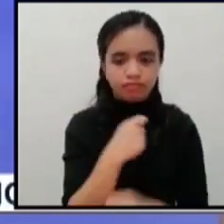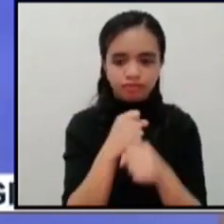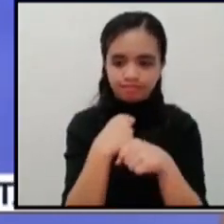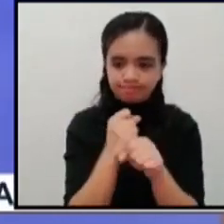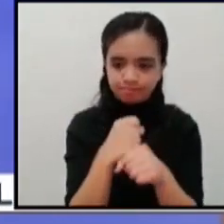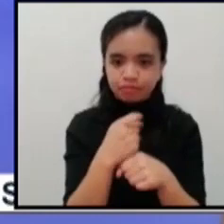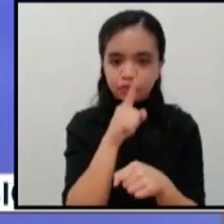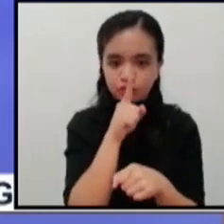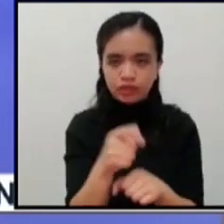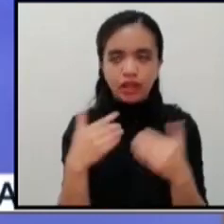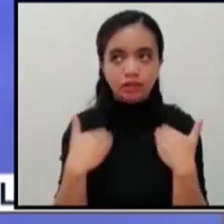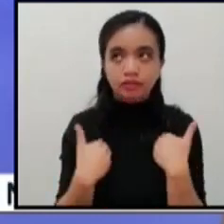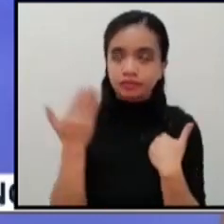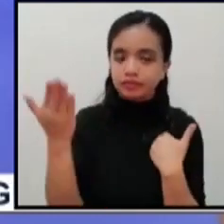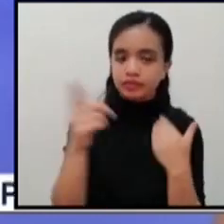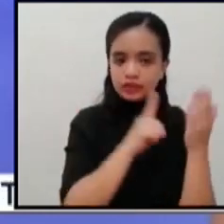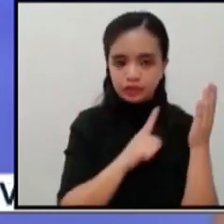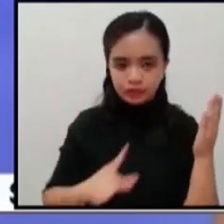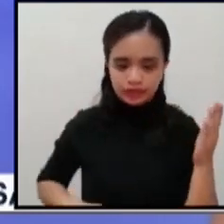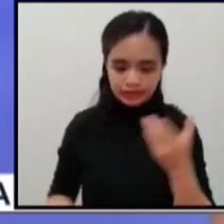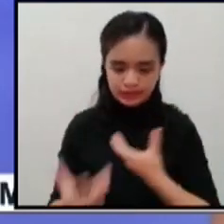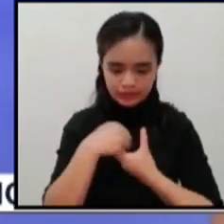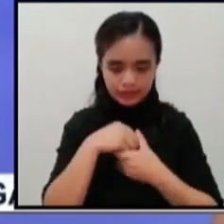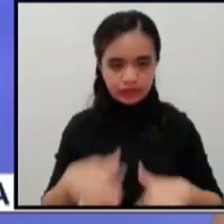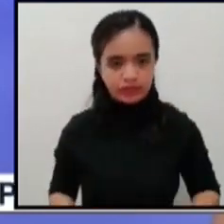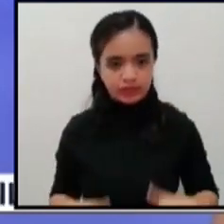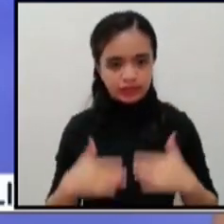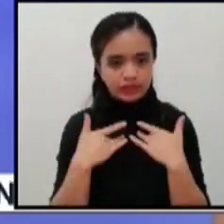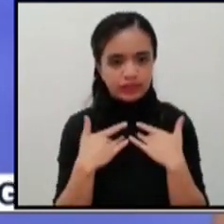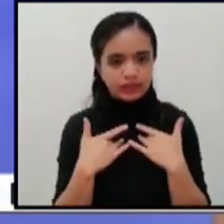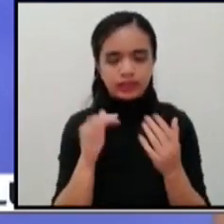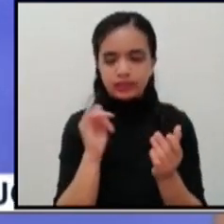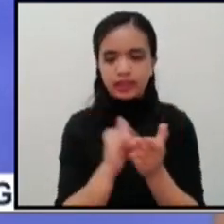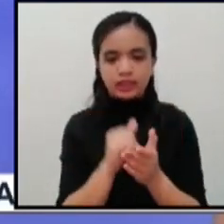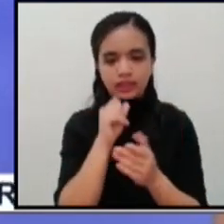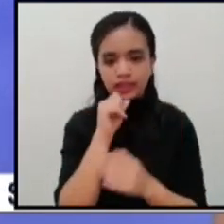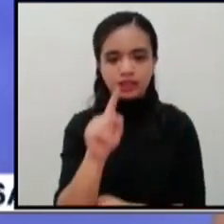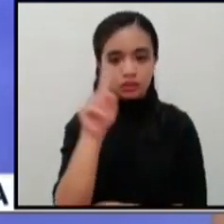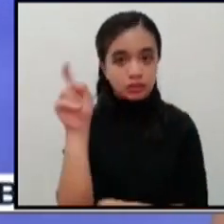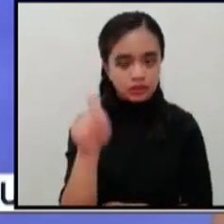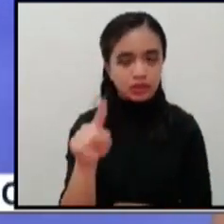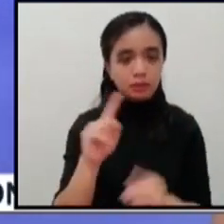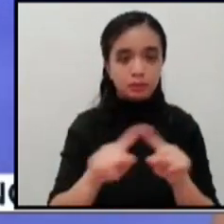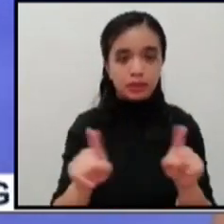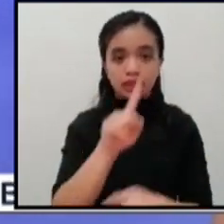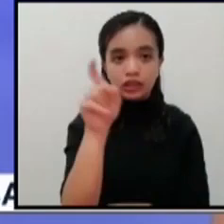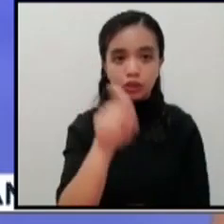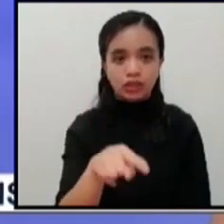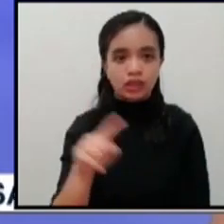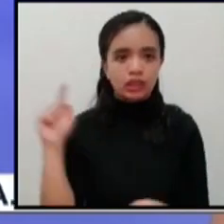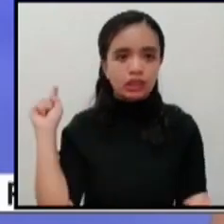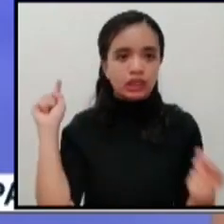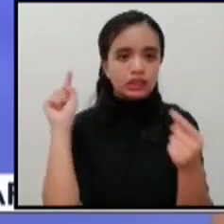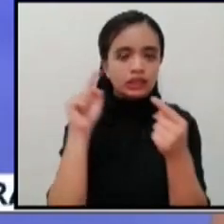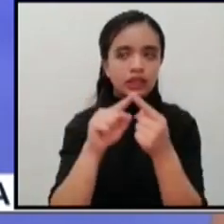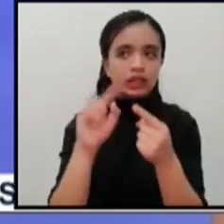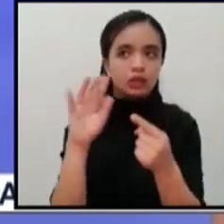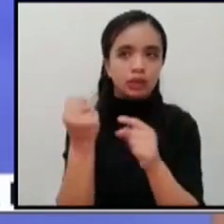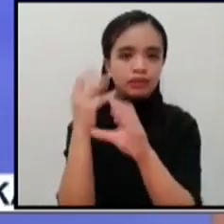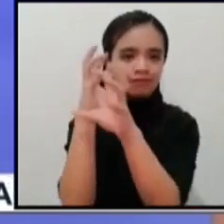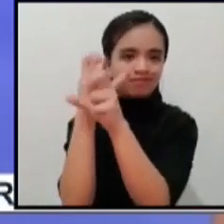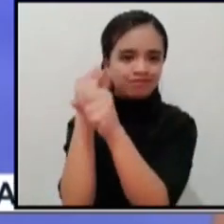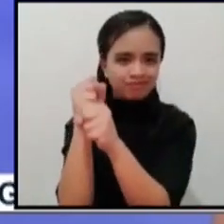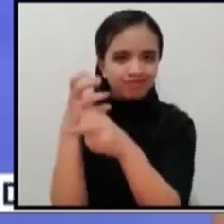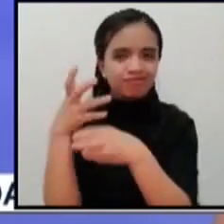Diyos sa buhay natin. We don't question that. Pero ang tanong ay hanggang saan tayo kakapit sa Diyos? Madaling kumapit pag masaya